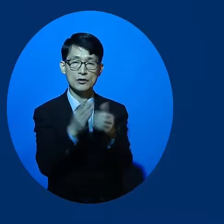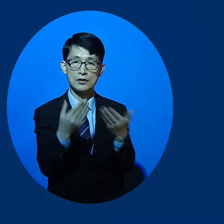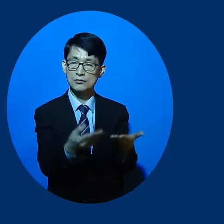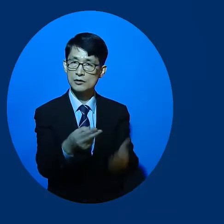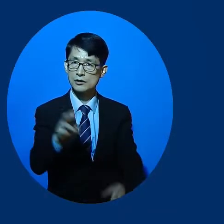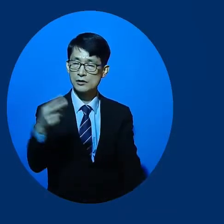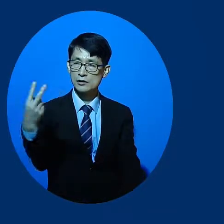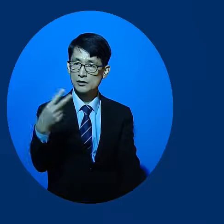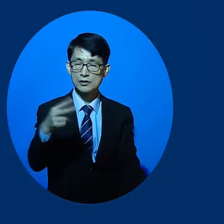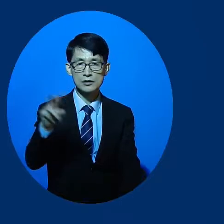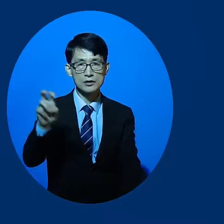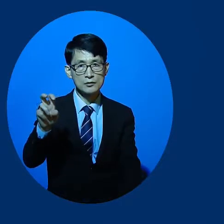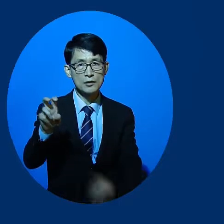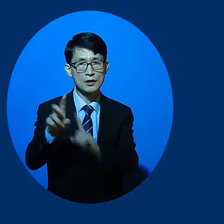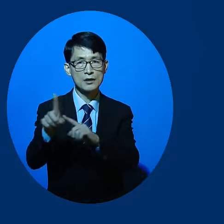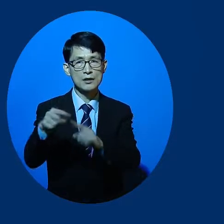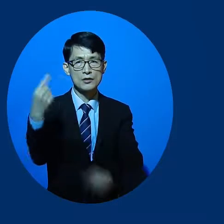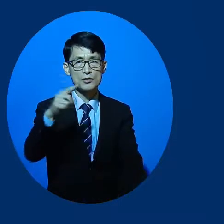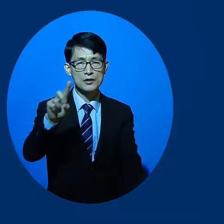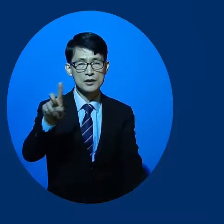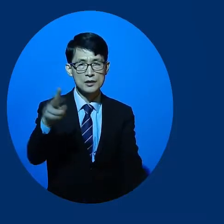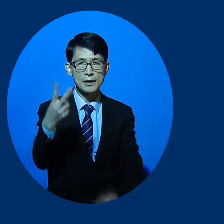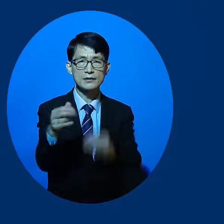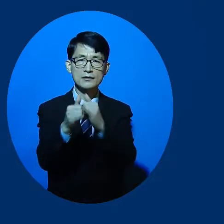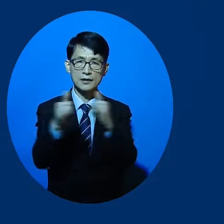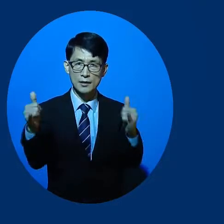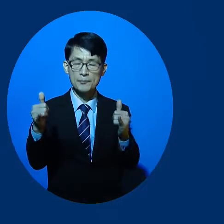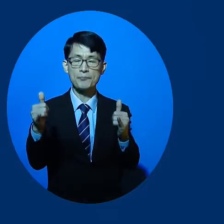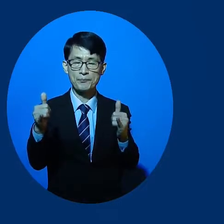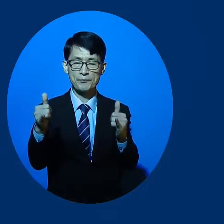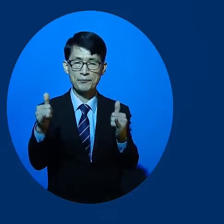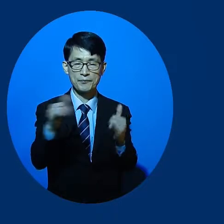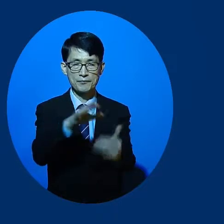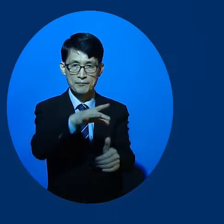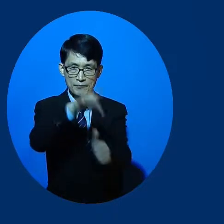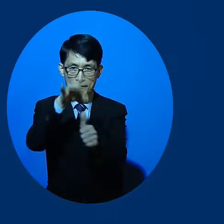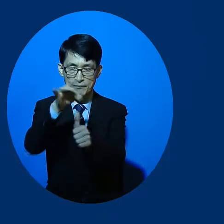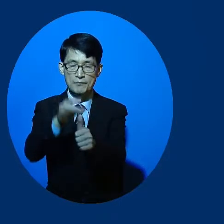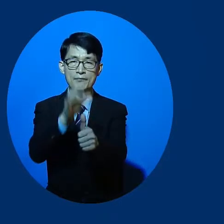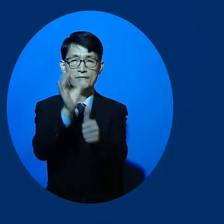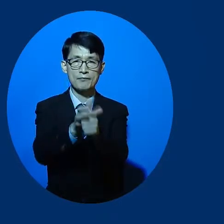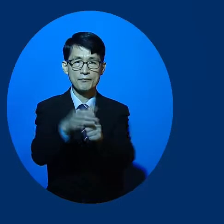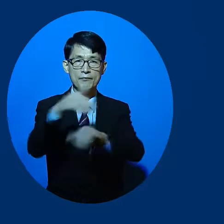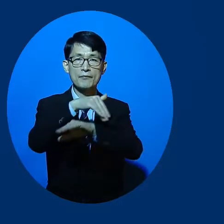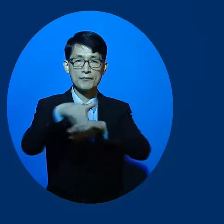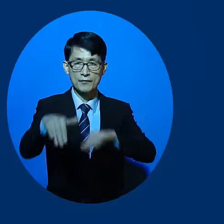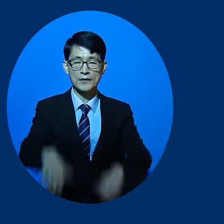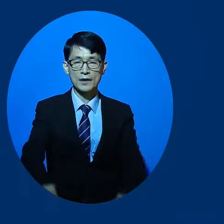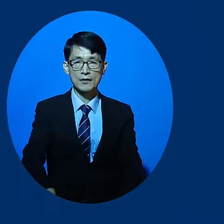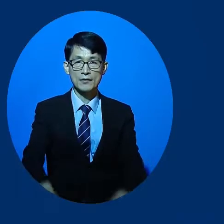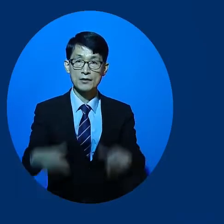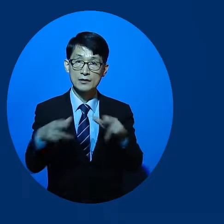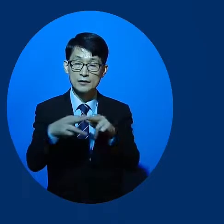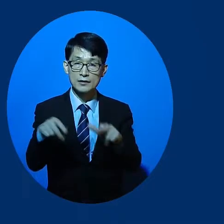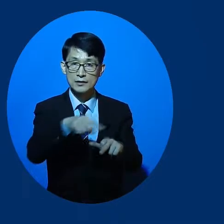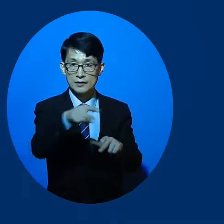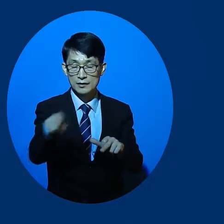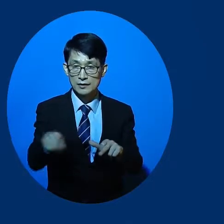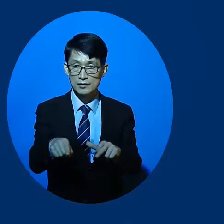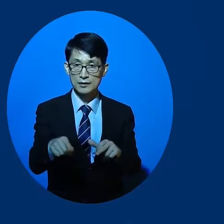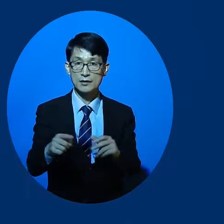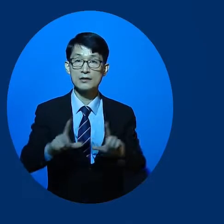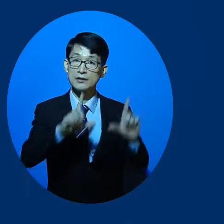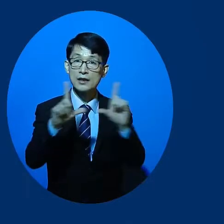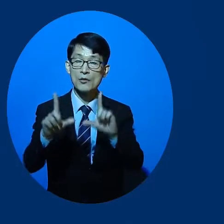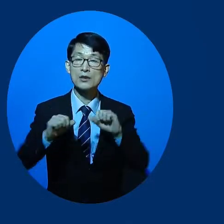2022년까지 1,200명을 파견할 계획을 갖고 있습니다. 장애인 생활체육 사각지대를 해소하고 사회